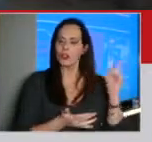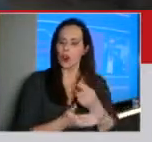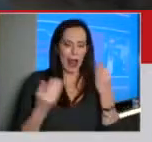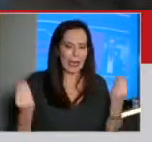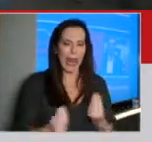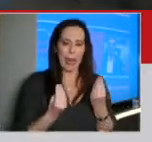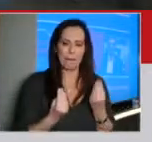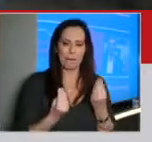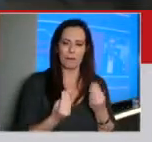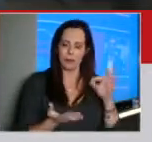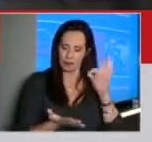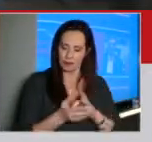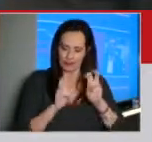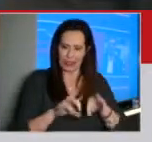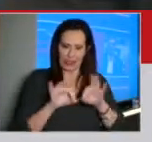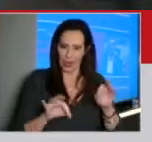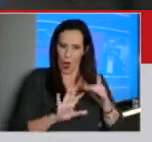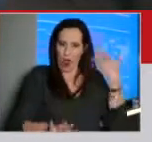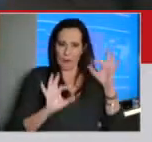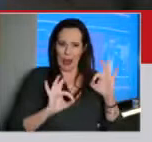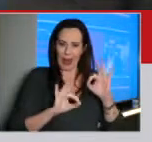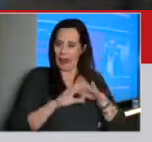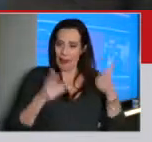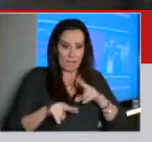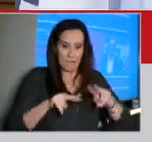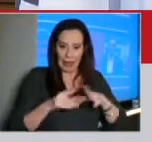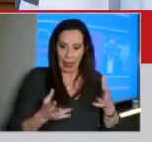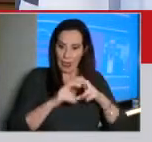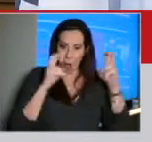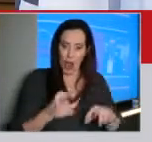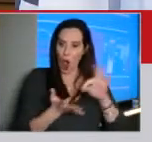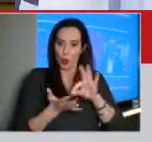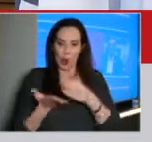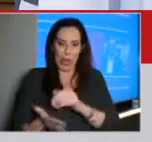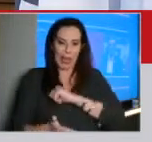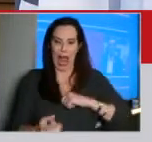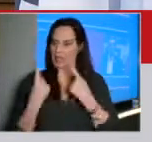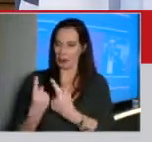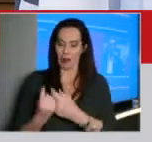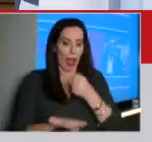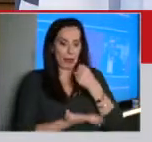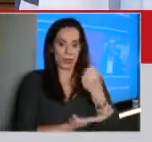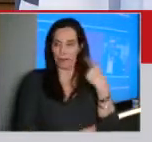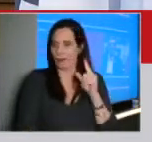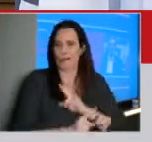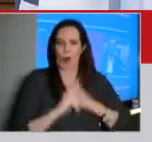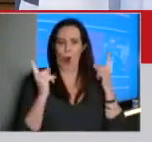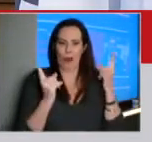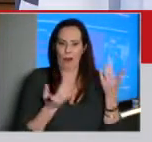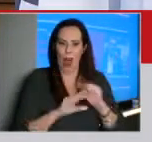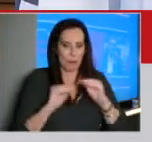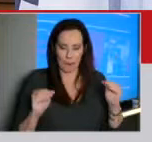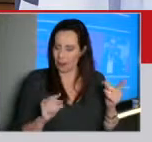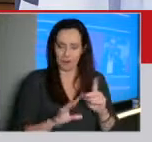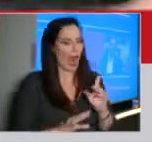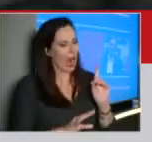כלים שערב כניסו לתפקיד בכלל לא הקיים במשרד. וינגייט היה עמותה, הטוטו היה עצמאי, התקציב היה מגוחך, עולם המאמים נועל